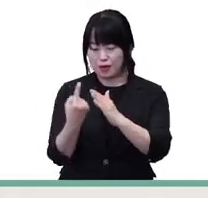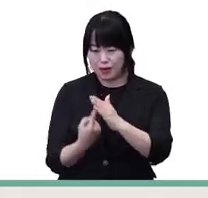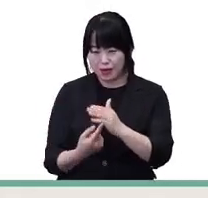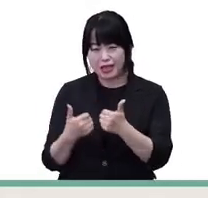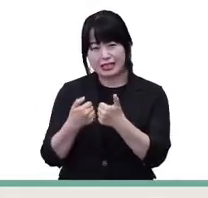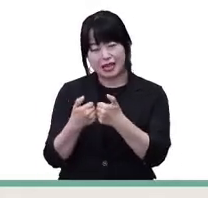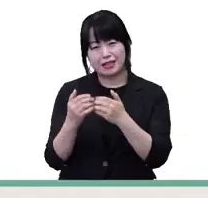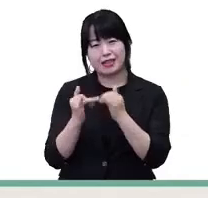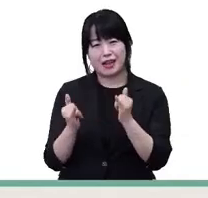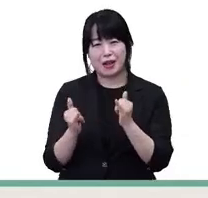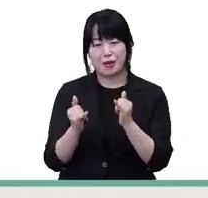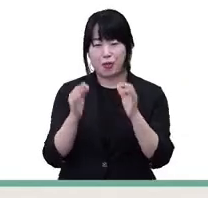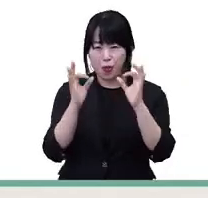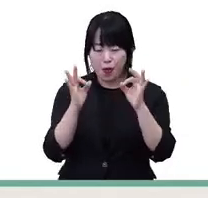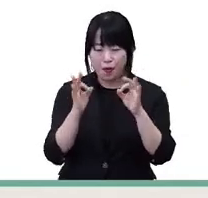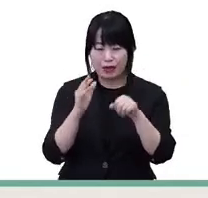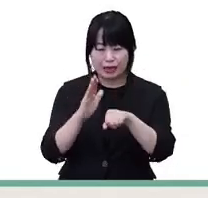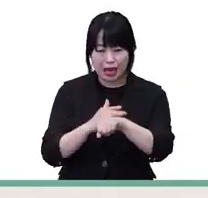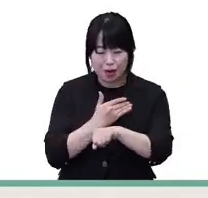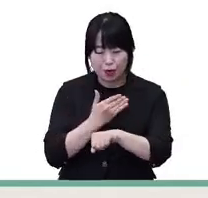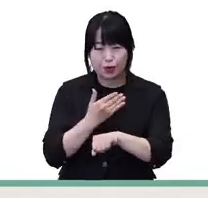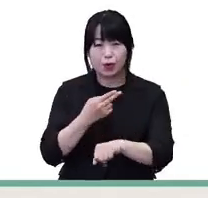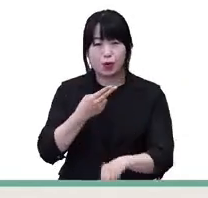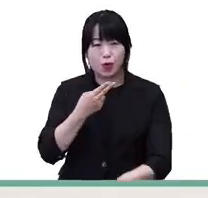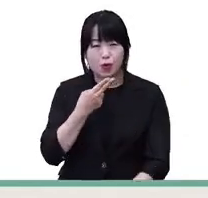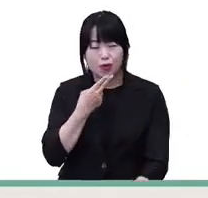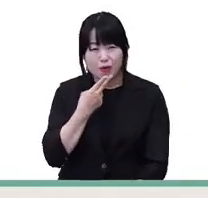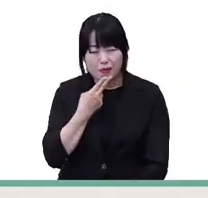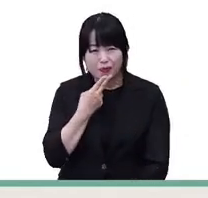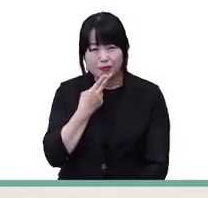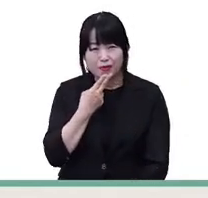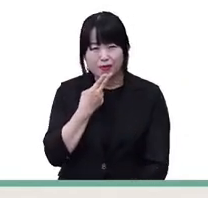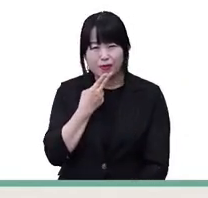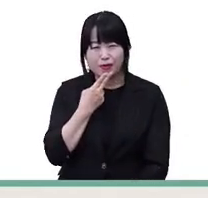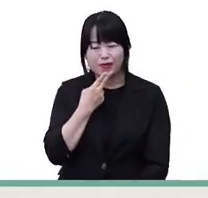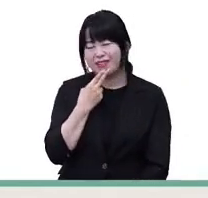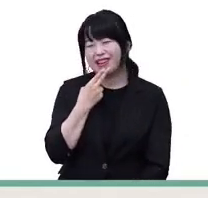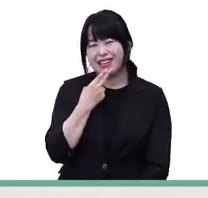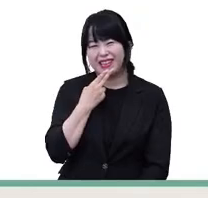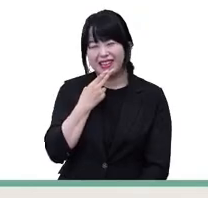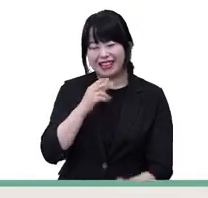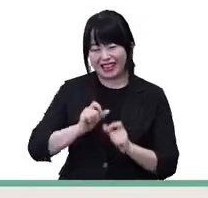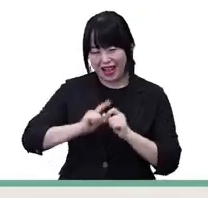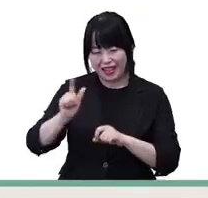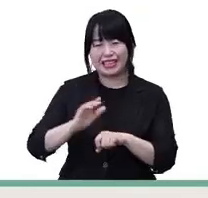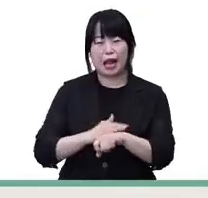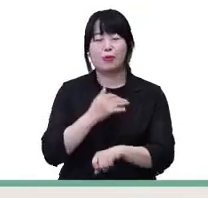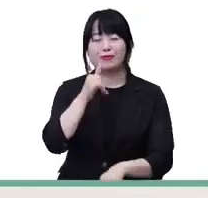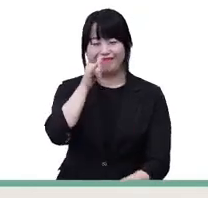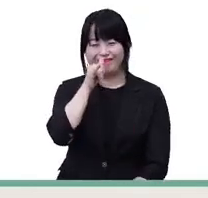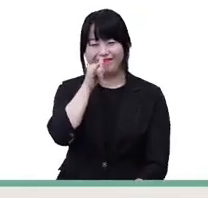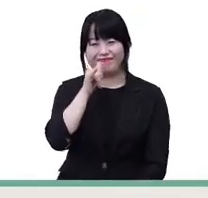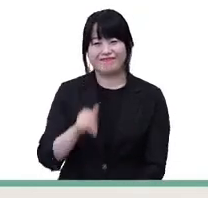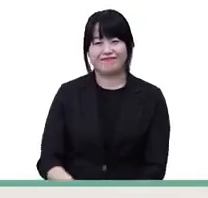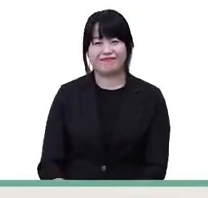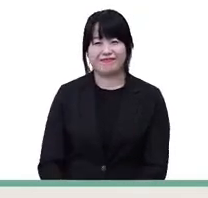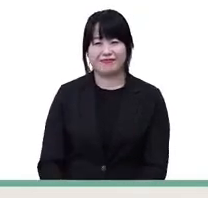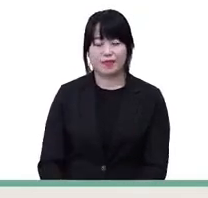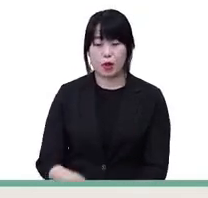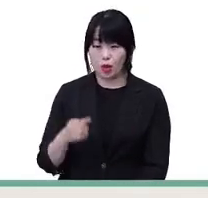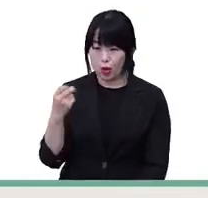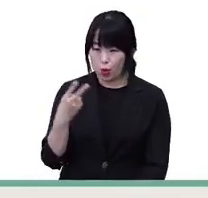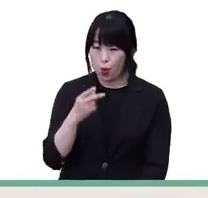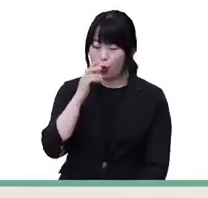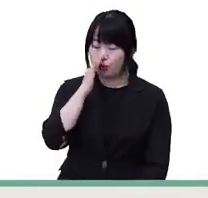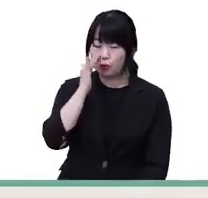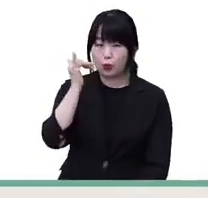중에서 잘못을 저지르지 않았던 청소년은 아무도 없었습니다. 그리고